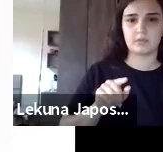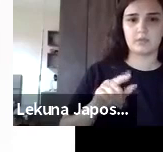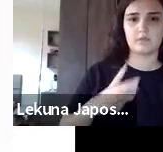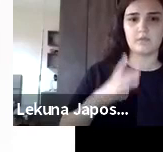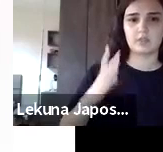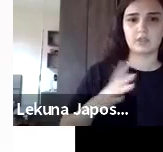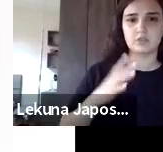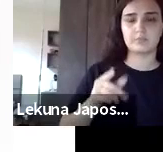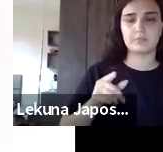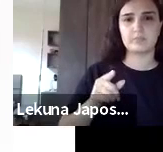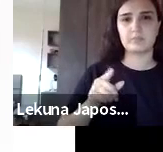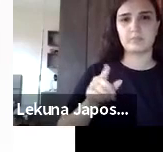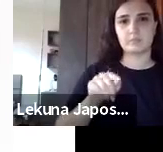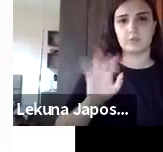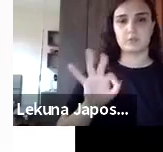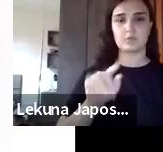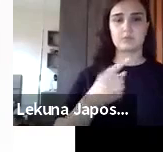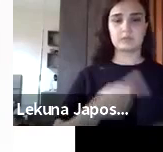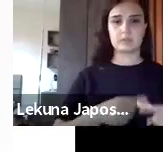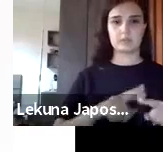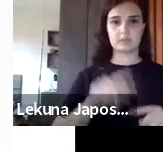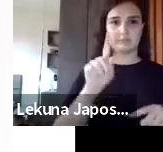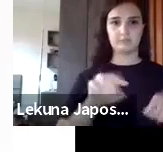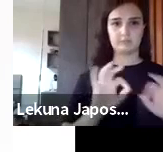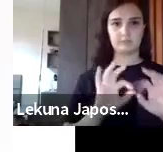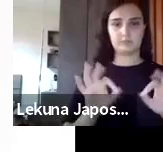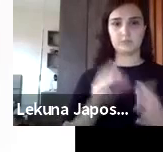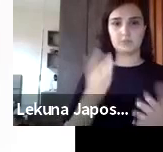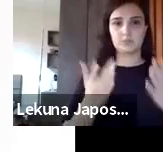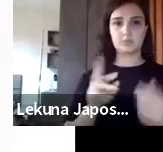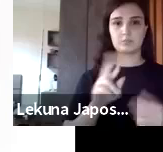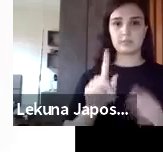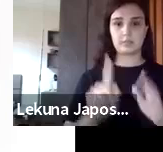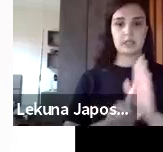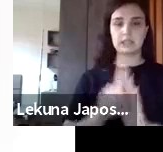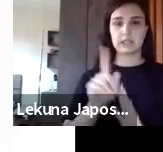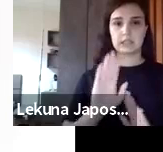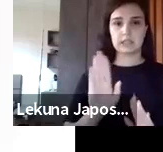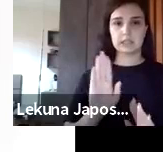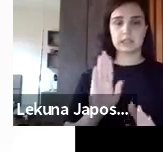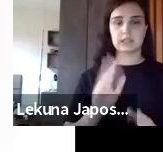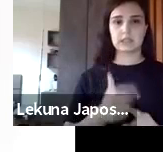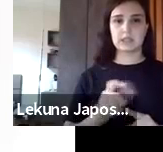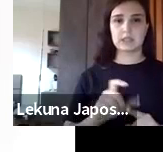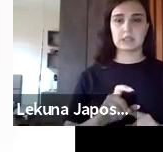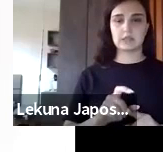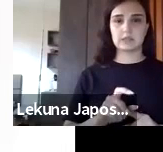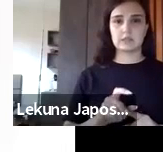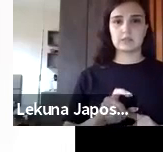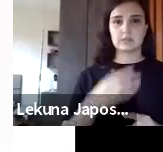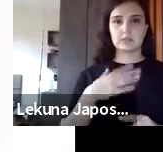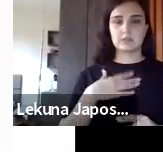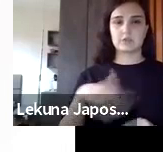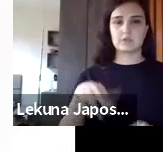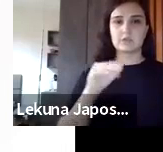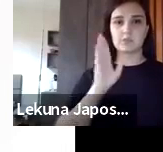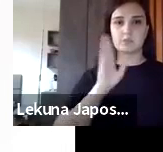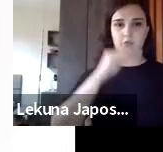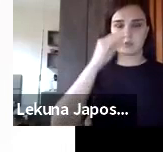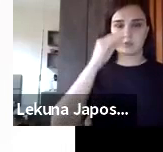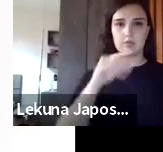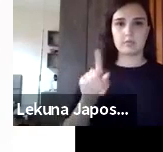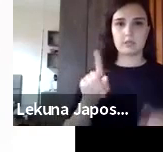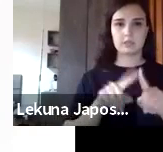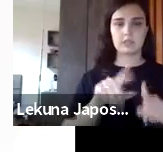ვარჯიში და აი ამ სლაიდზე სწორედ ეს არის, რომ თუ არ დაიწყეთ რაღაცით, იმდენად არ არის. ნახეთ, ჩვენ მშობლებსაც ესე არ